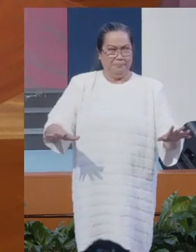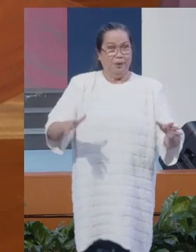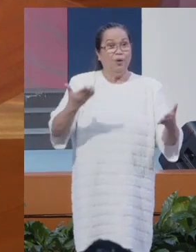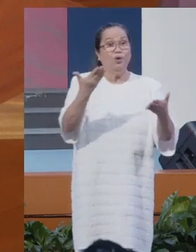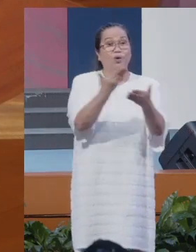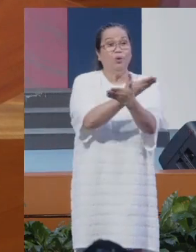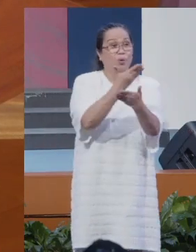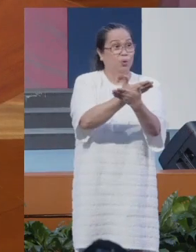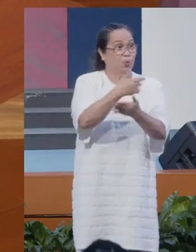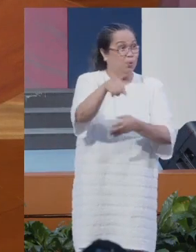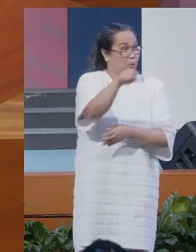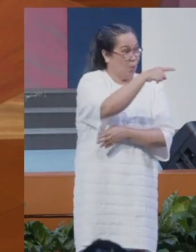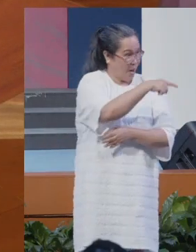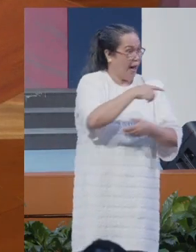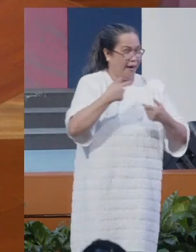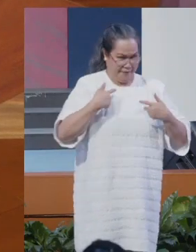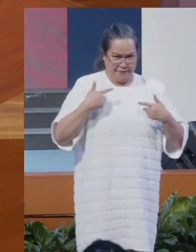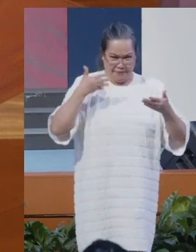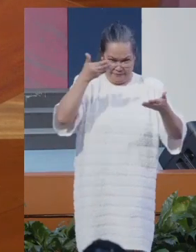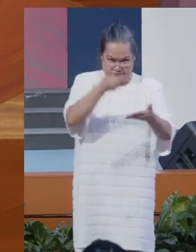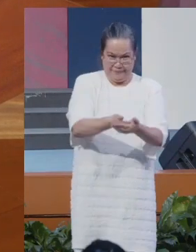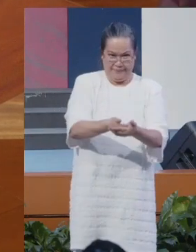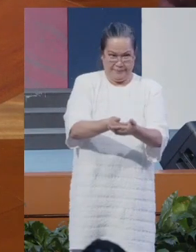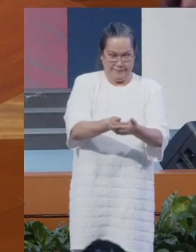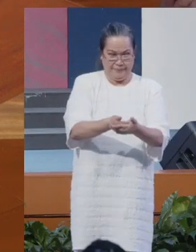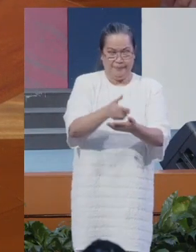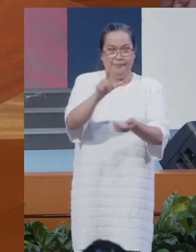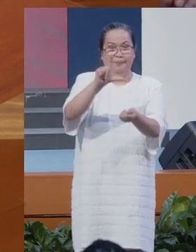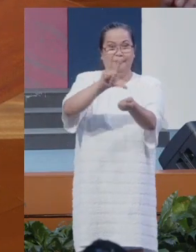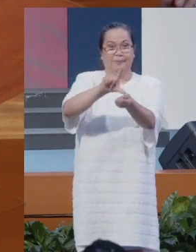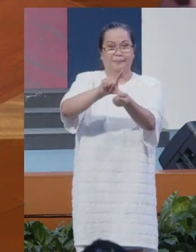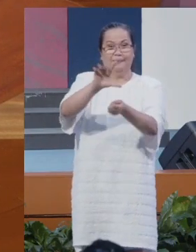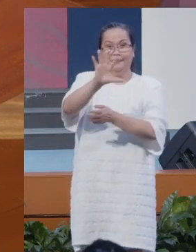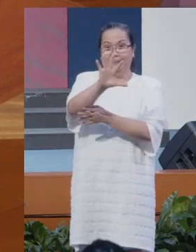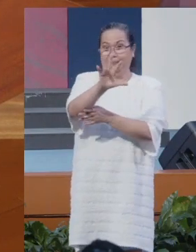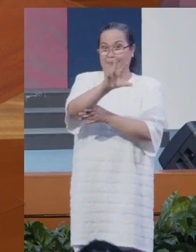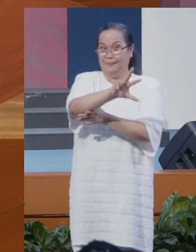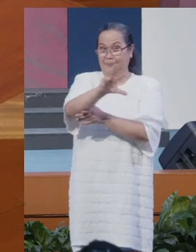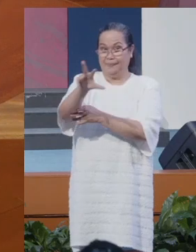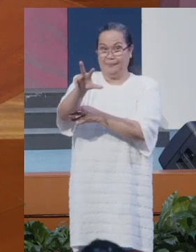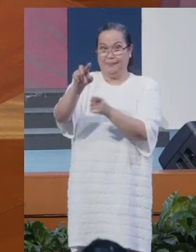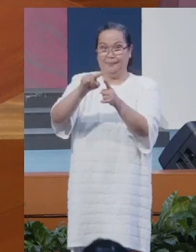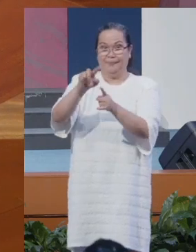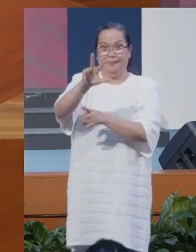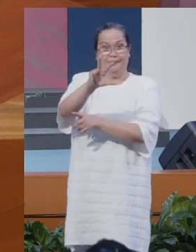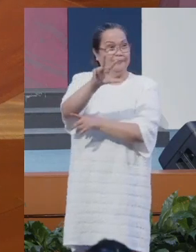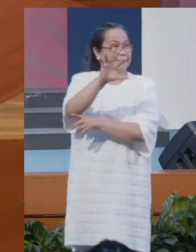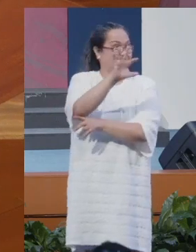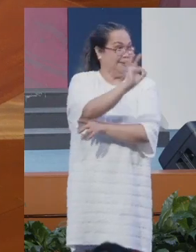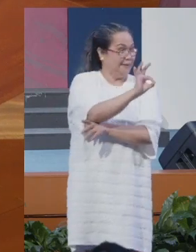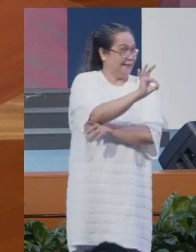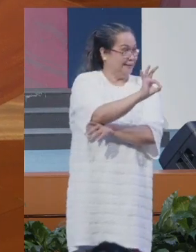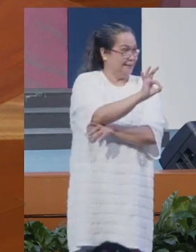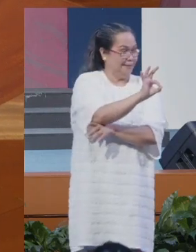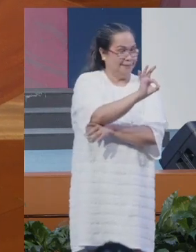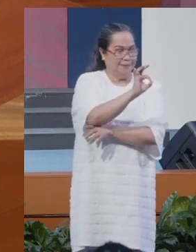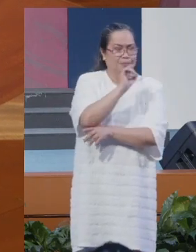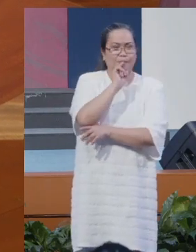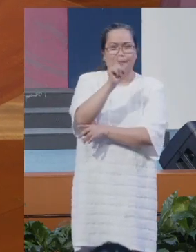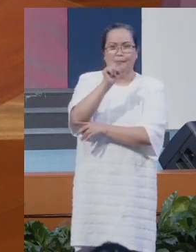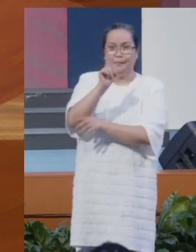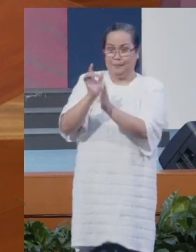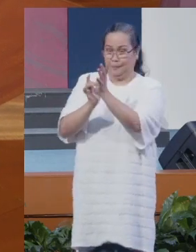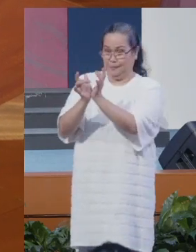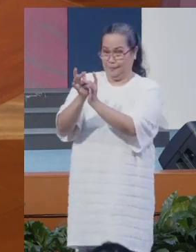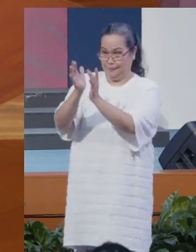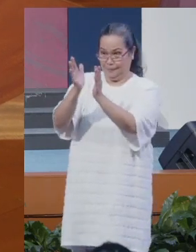bago ay narito na. Luke 5:33-39. Naiba ang Kristyanismo